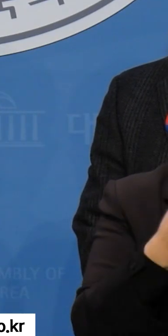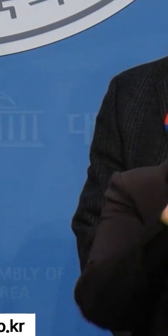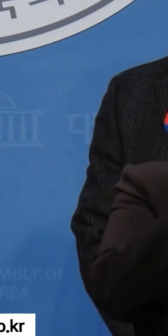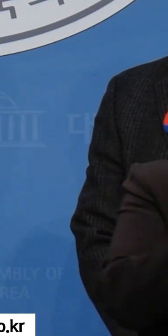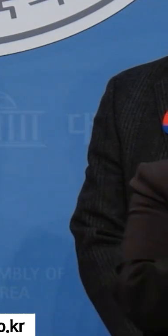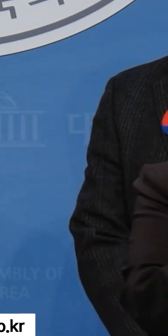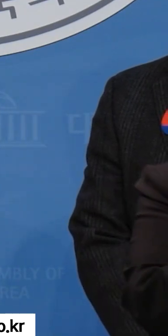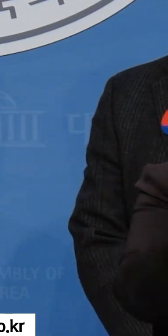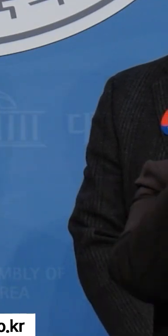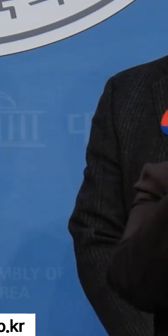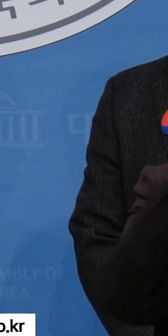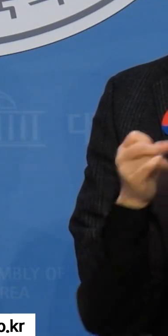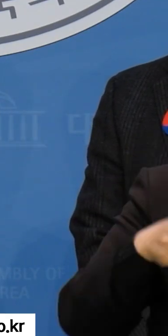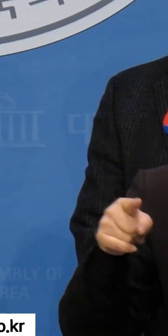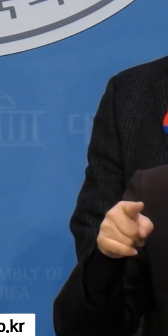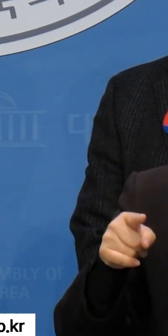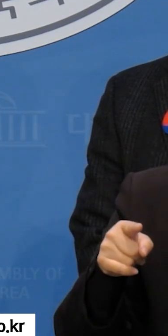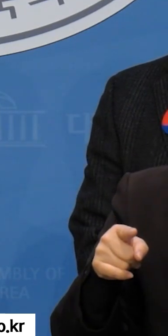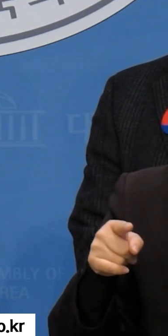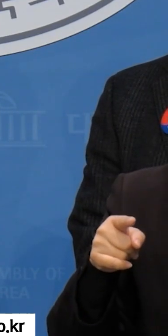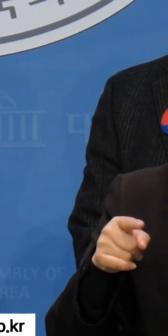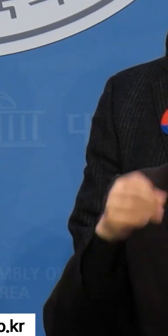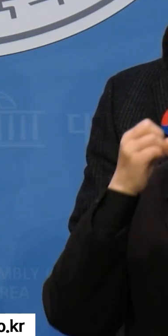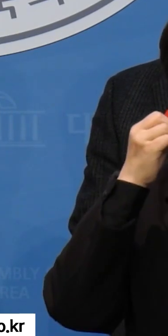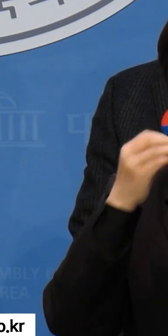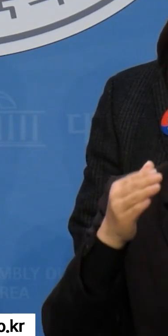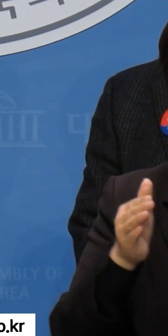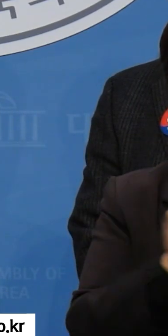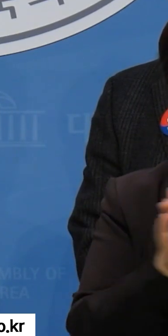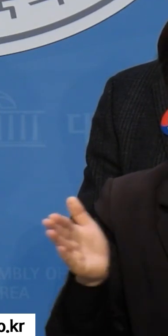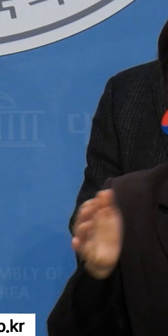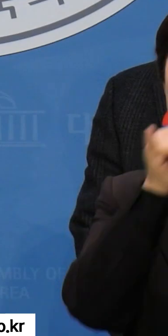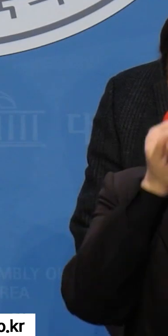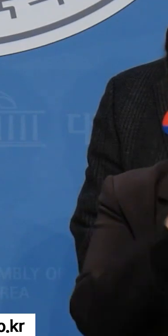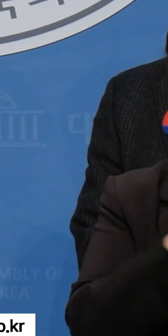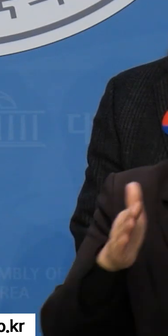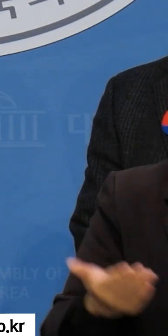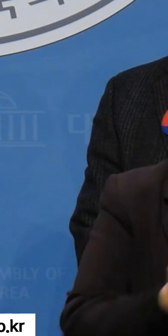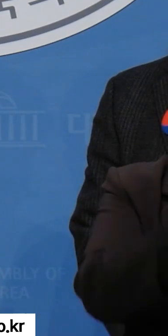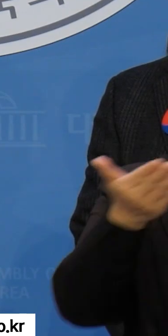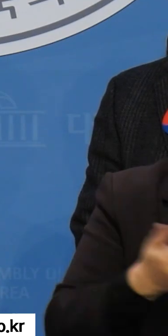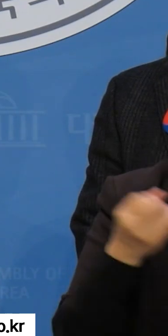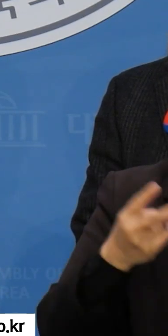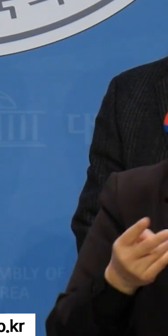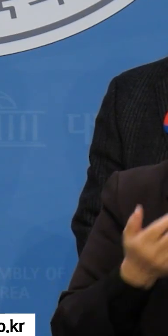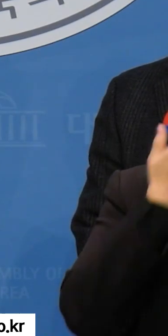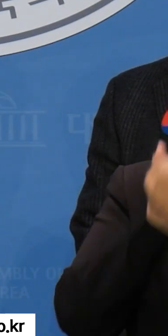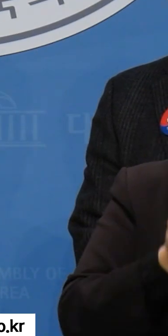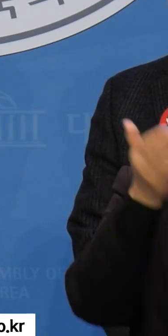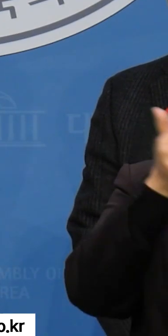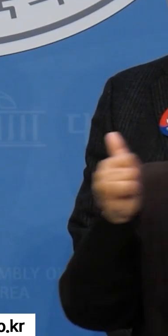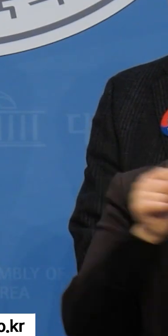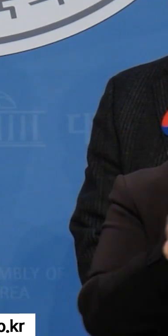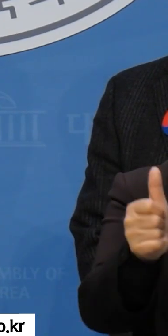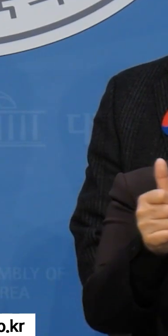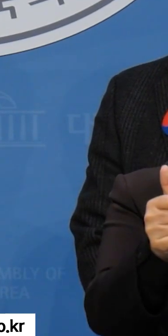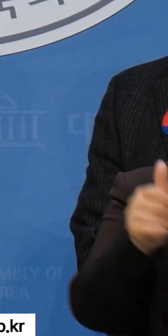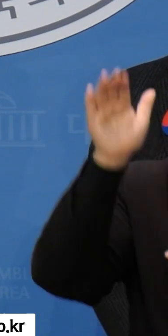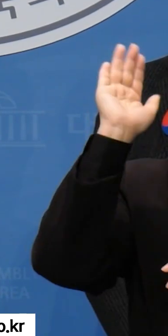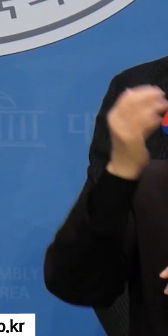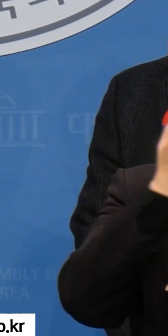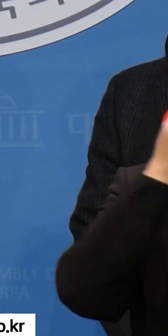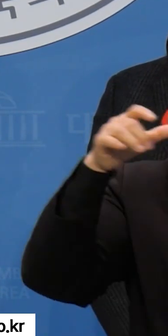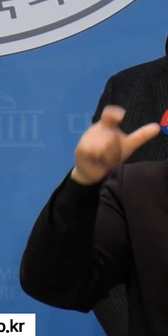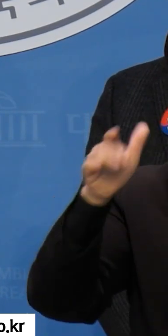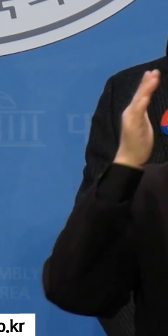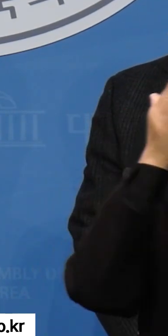저희가 이제 송성기획단이 출범을 하게 되었습니다. 많은 시민분들, 서울 시민분들을 대표해서 서울시가 앞으로 나아가야 될